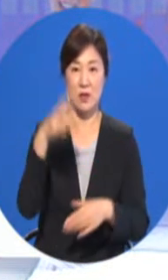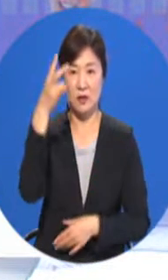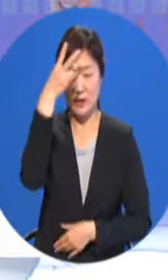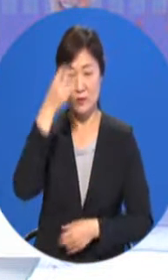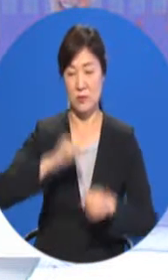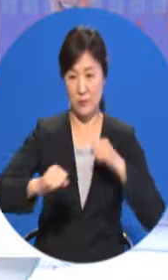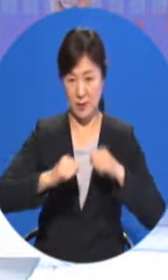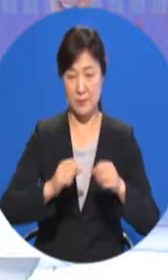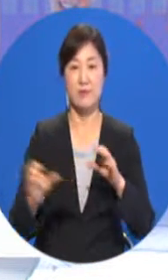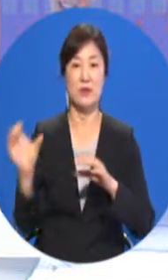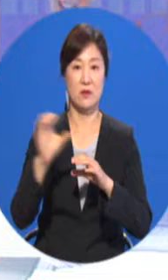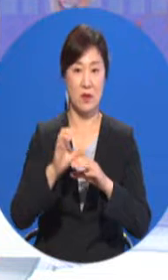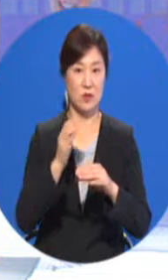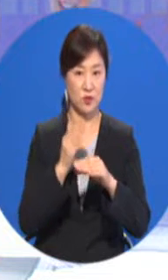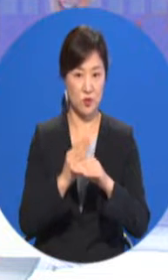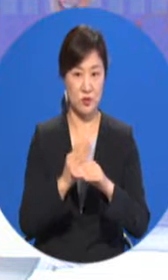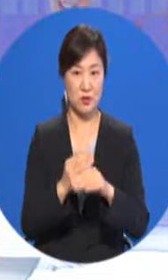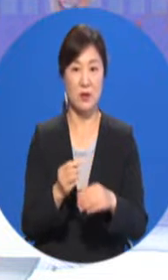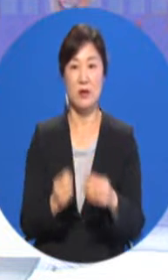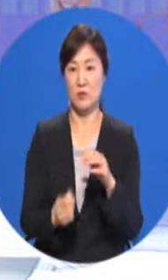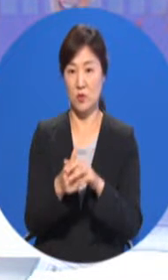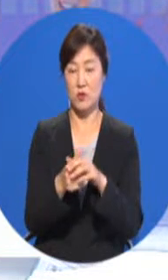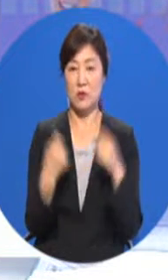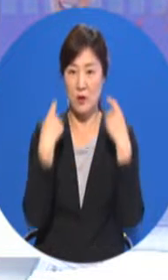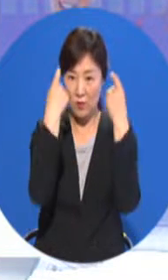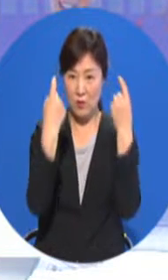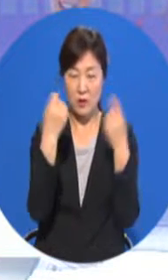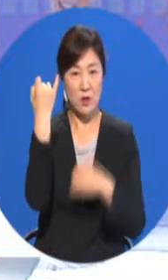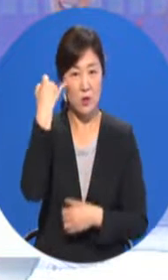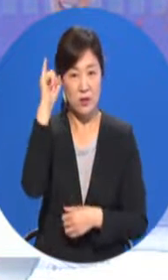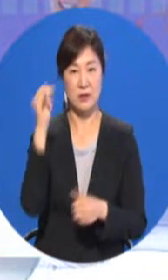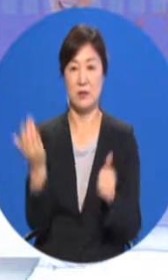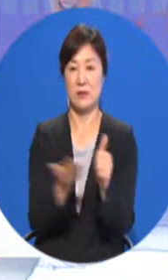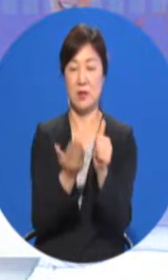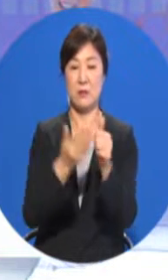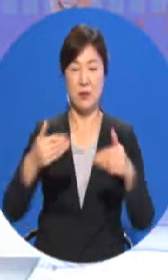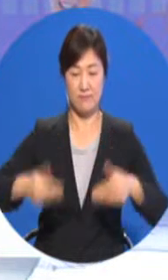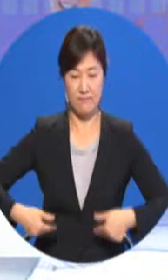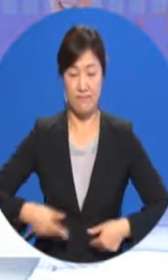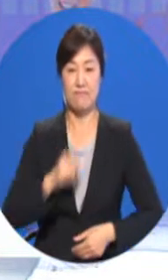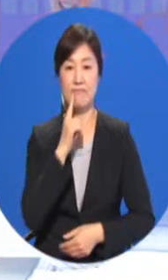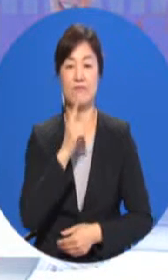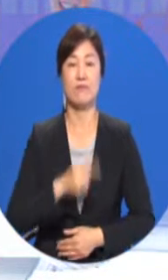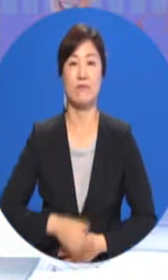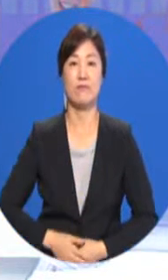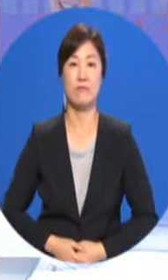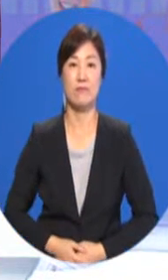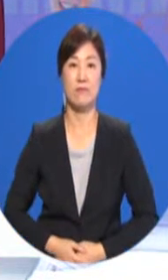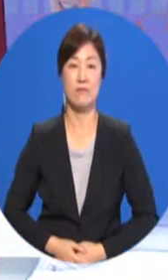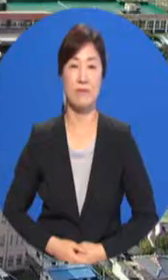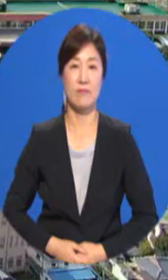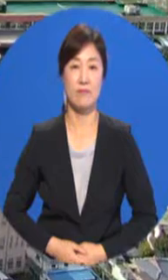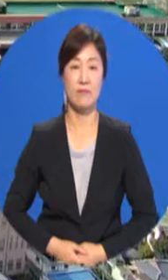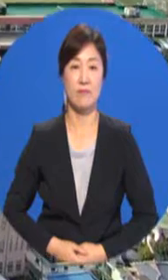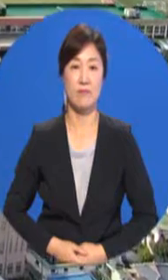가미해서 특별한 관광 콘텐츠를 육성해야 한다는 제안들이 나오고 있습니다. 김종수 기자입니다.